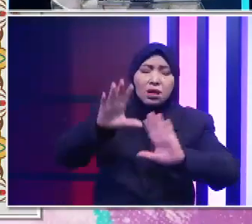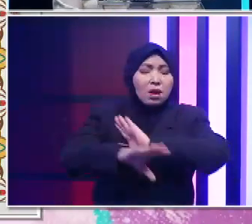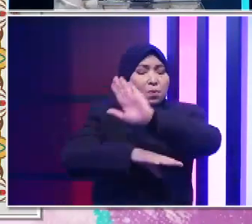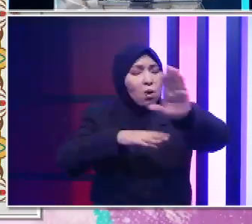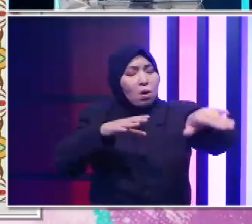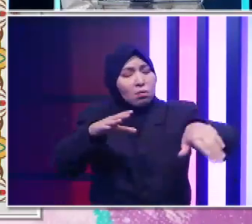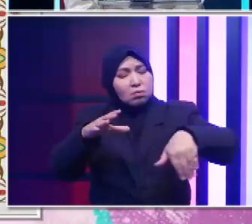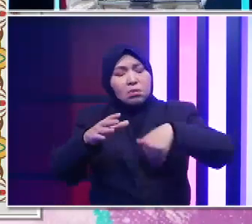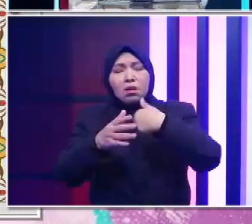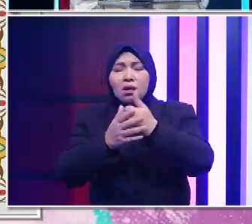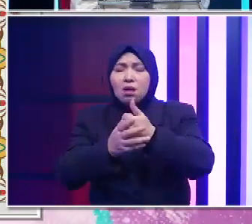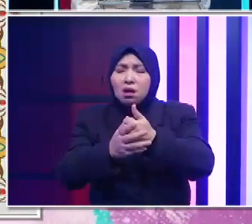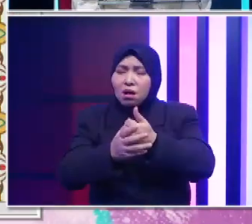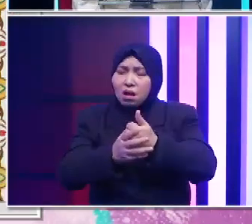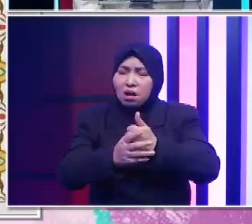sunallah